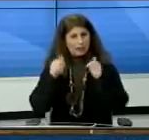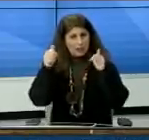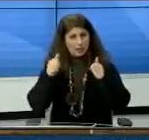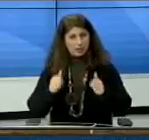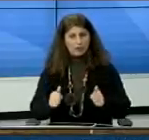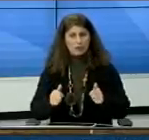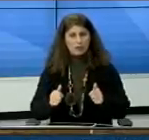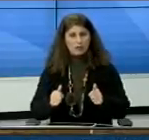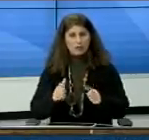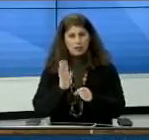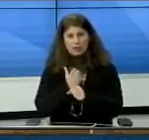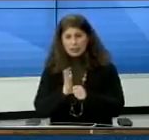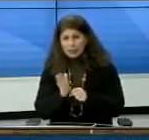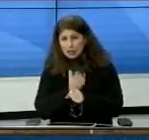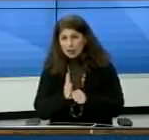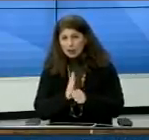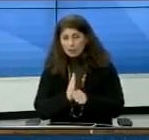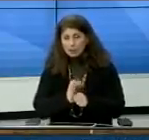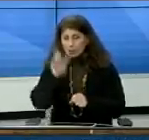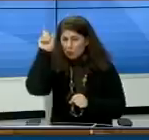να αποδομήσουμε